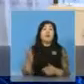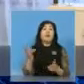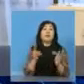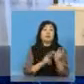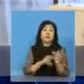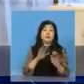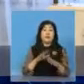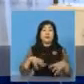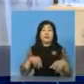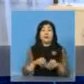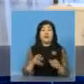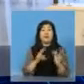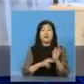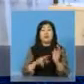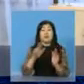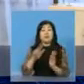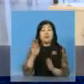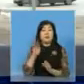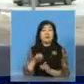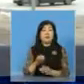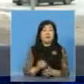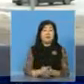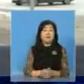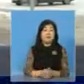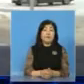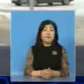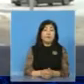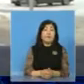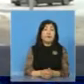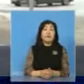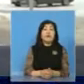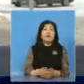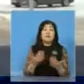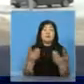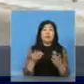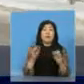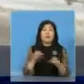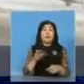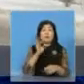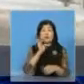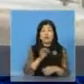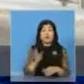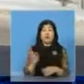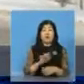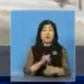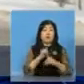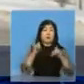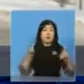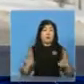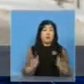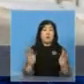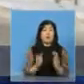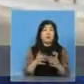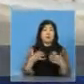7 детей семье положено 73 000 тенге. Сегодня хабдинцы могут смело утверждать, что их район стал районом со стабильно развивающимся малым и